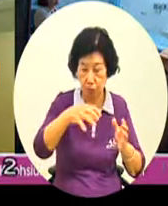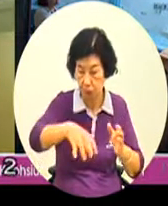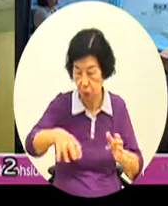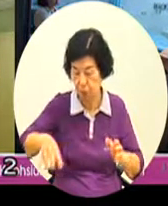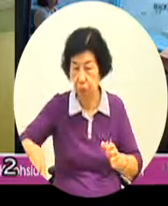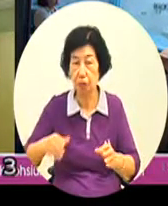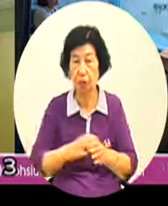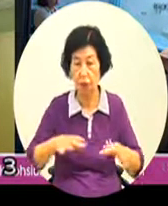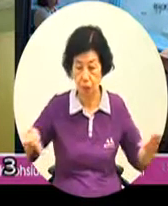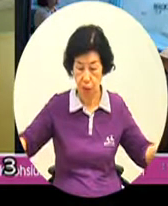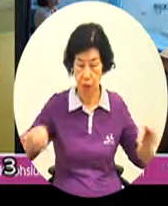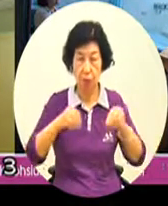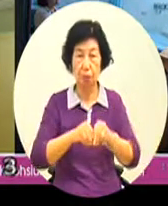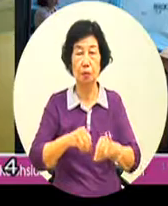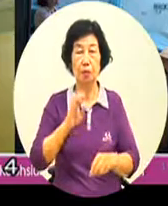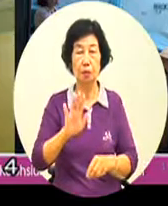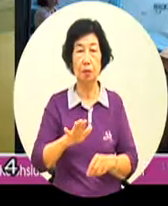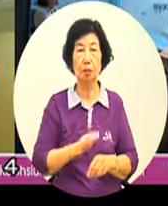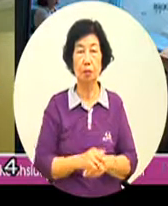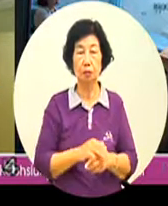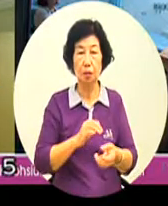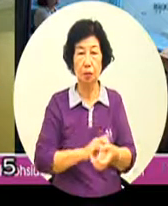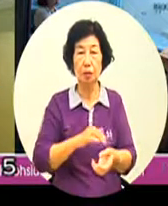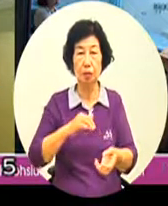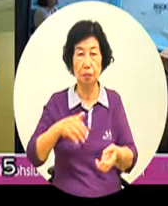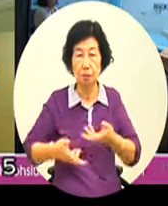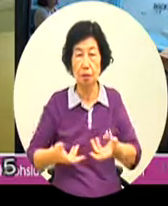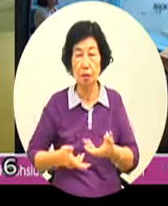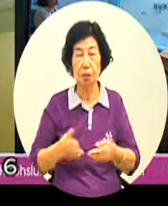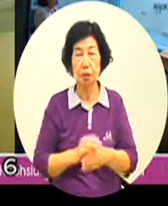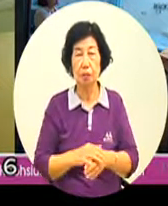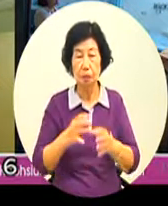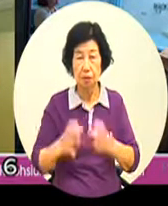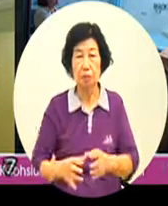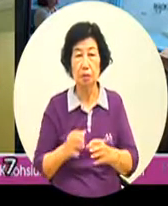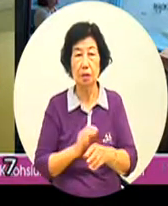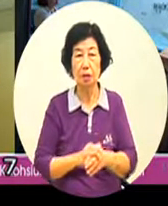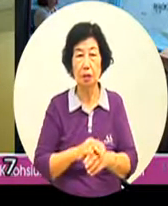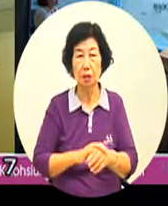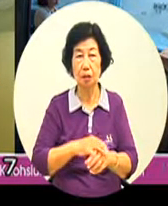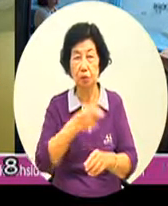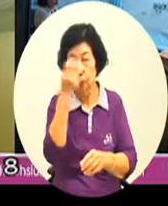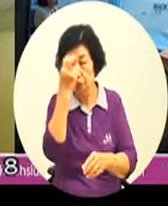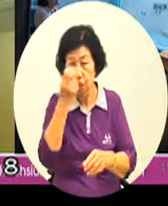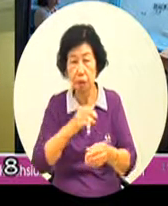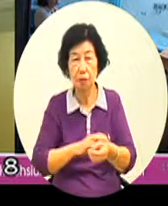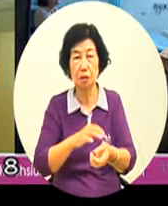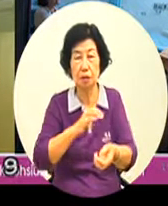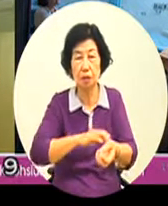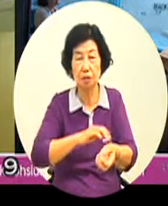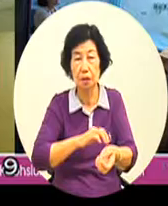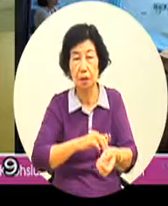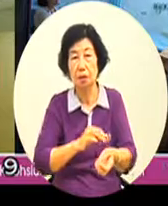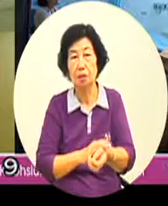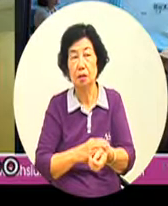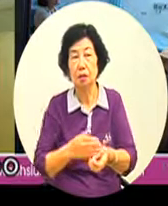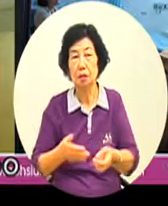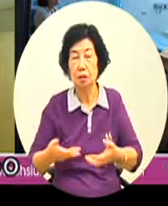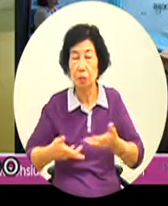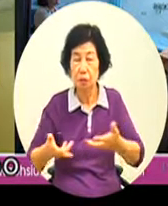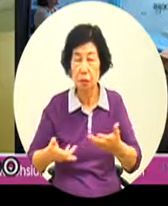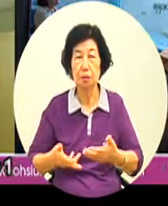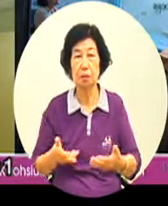那也跟医疗单位成立我们相关的验伤医疗整合中心，我们也有各种不同的针